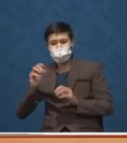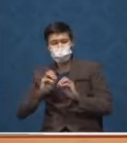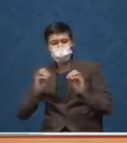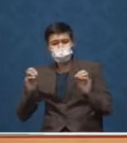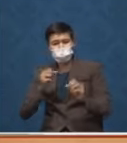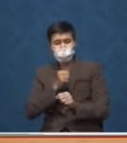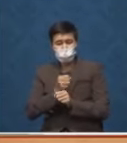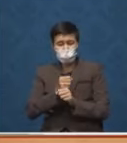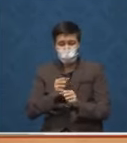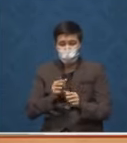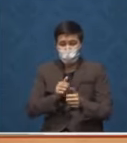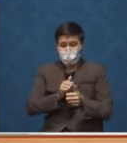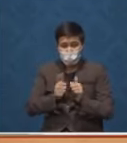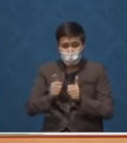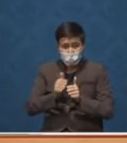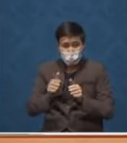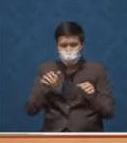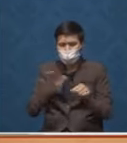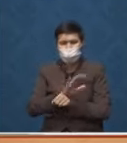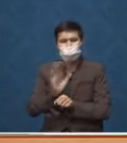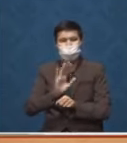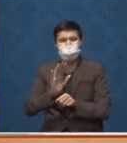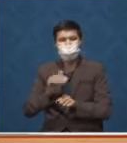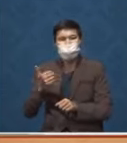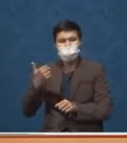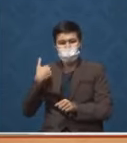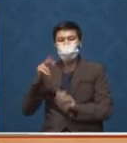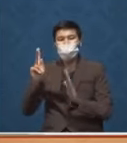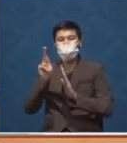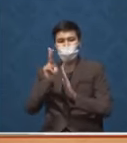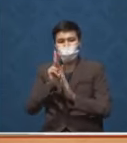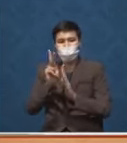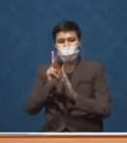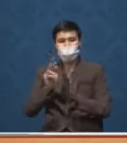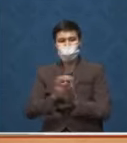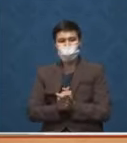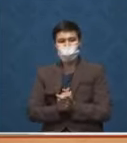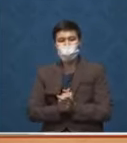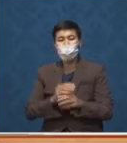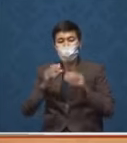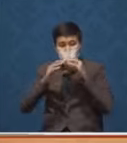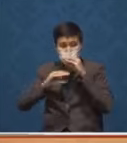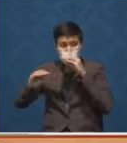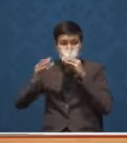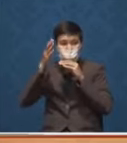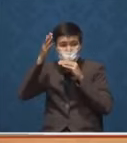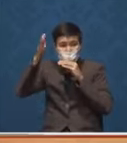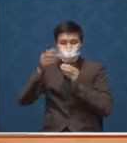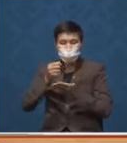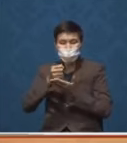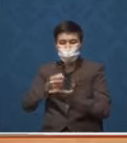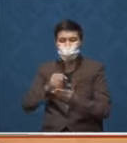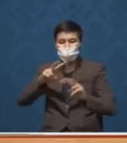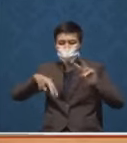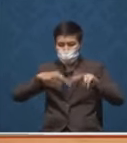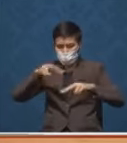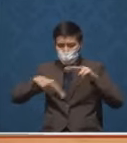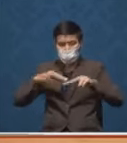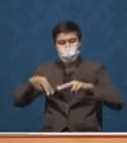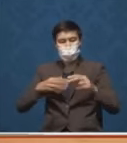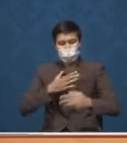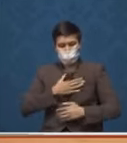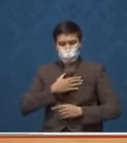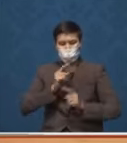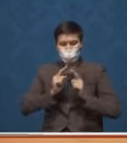ครับอันนี้ก็จะมีการออกมาตรการโดยกสทช.ต่อไปเพื่อกำกับดูแลนะครับเท่าที่ผม